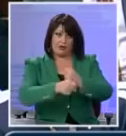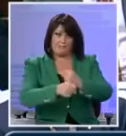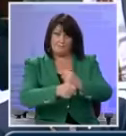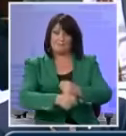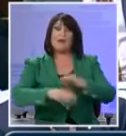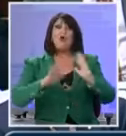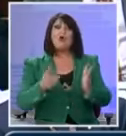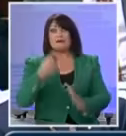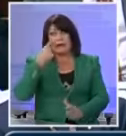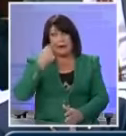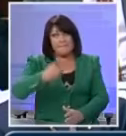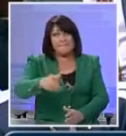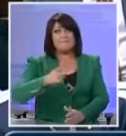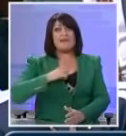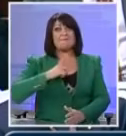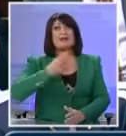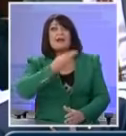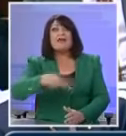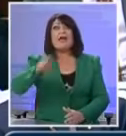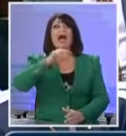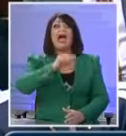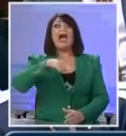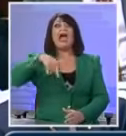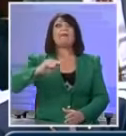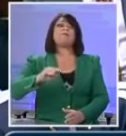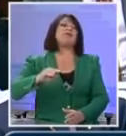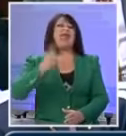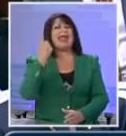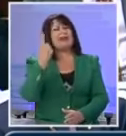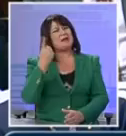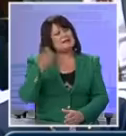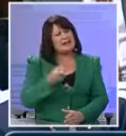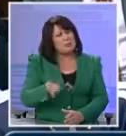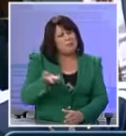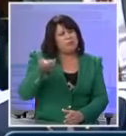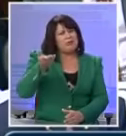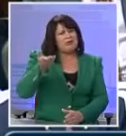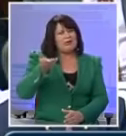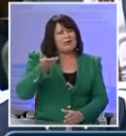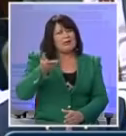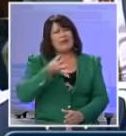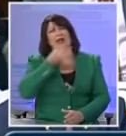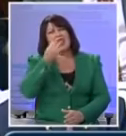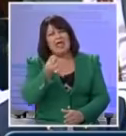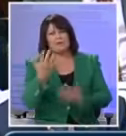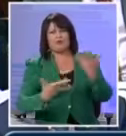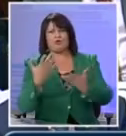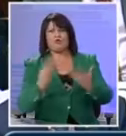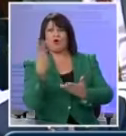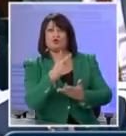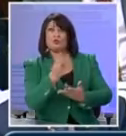όταν προβλέπετε αύξηση αεπ ένα και και λέτε στον δικό σας προϋπολογισμό